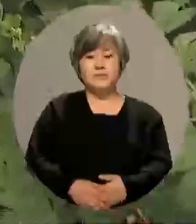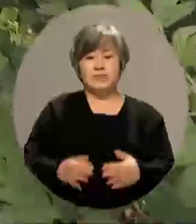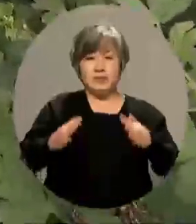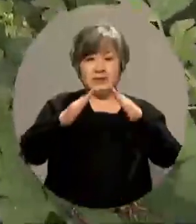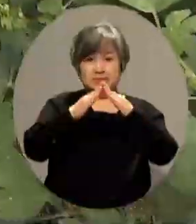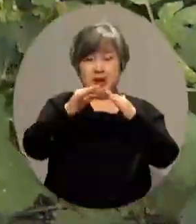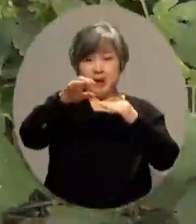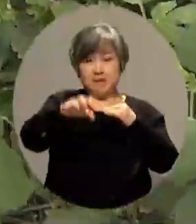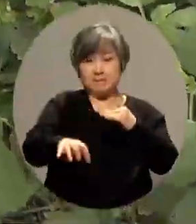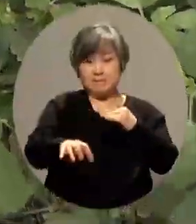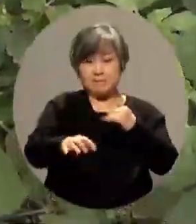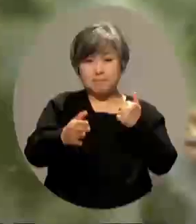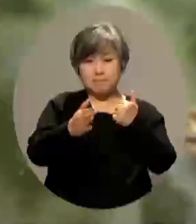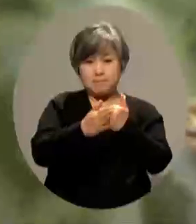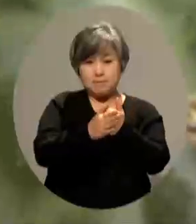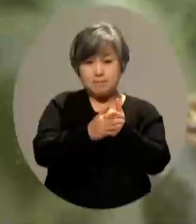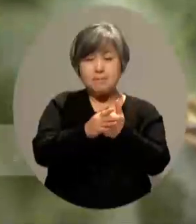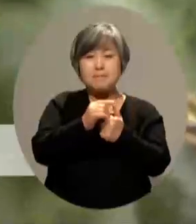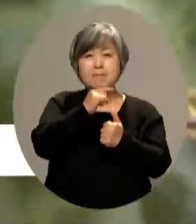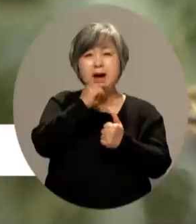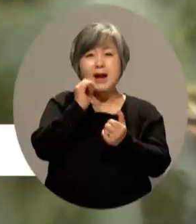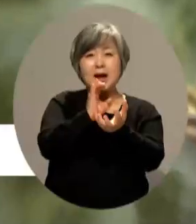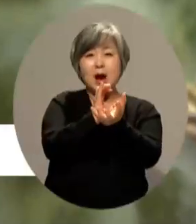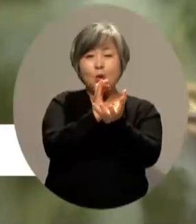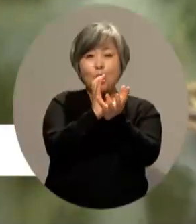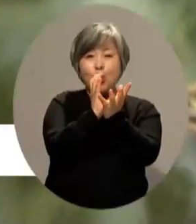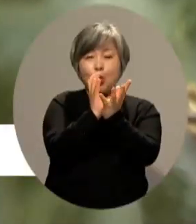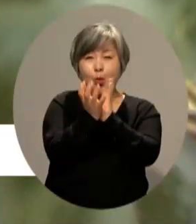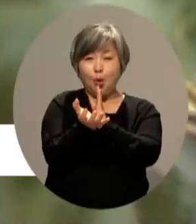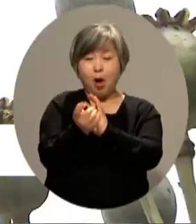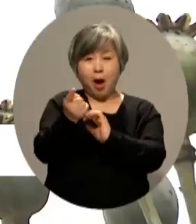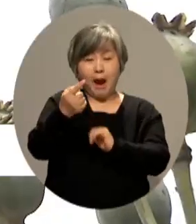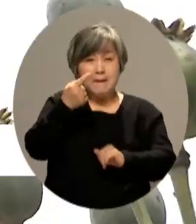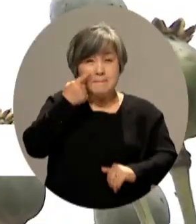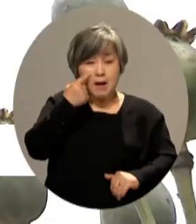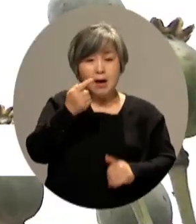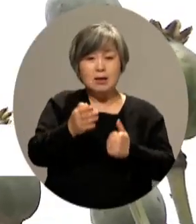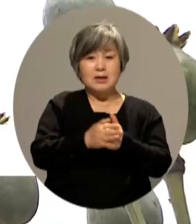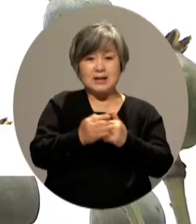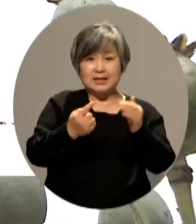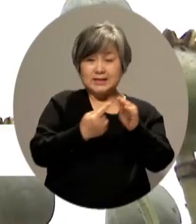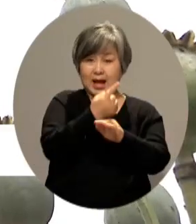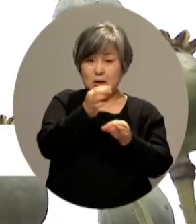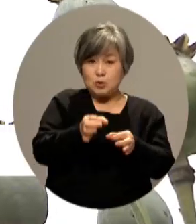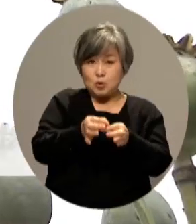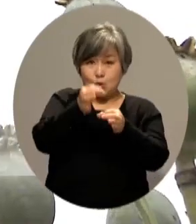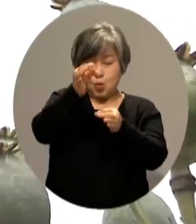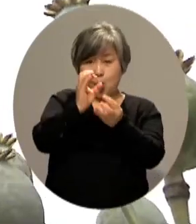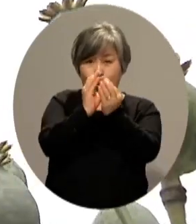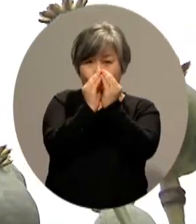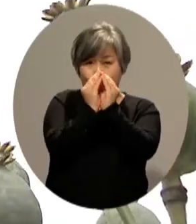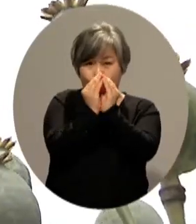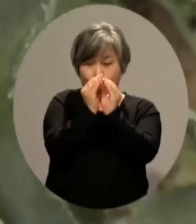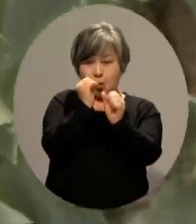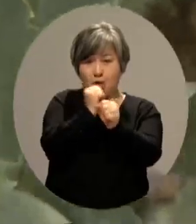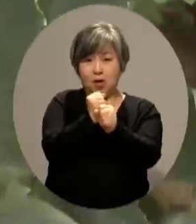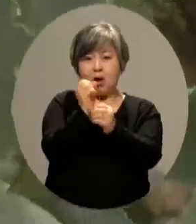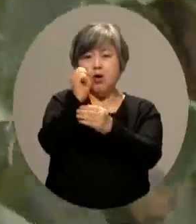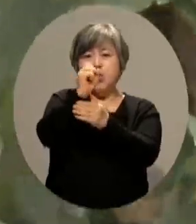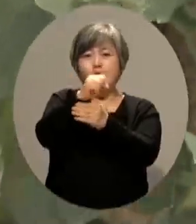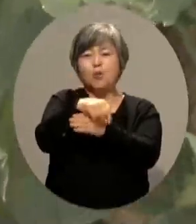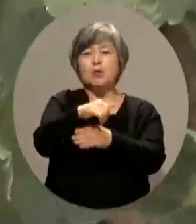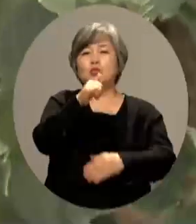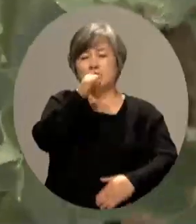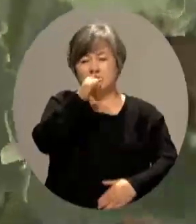주택 대문 앞에 우거진 잡풀 사이로 빨간 꽃 한 송이가 눈에 띕니다. 다른 줄기에는 꽃봉오리 모양을 한 굵직한 열매가